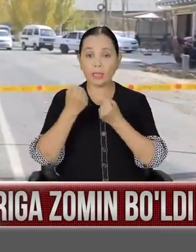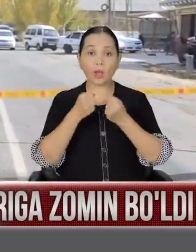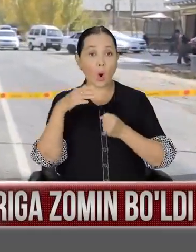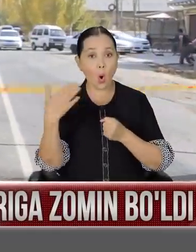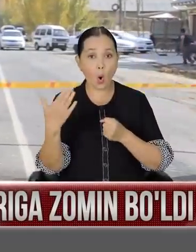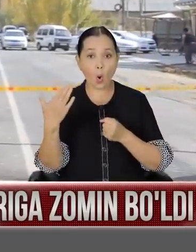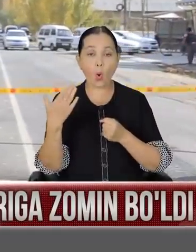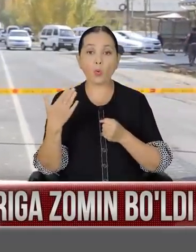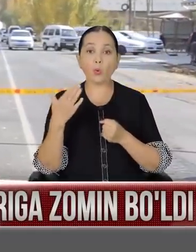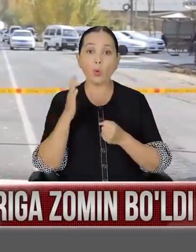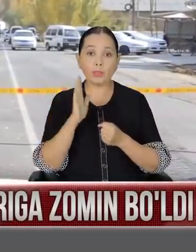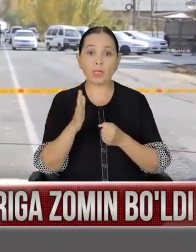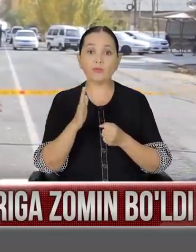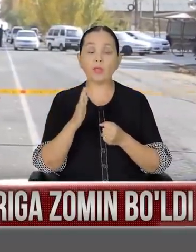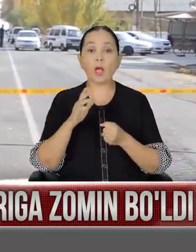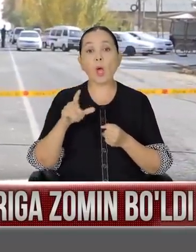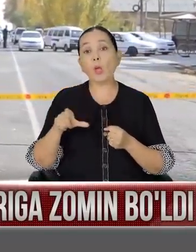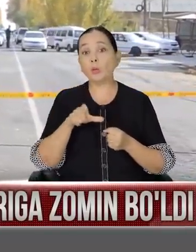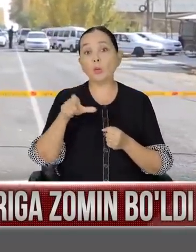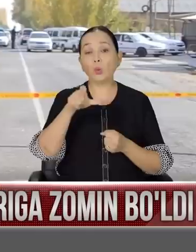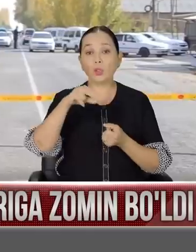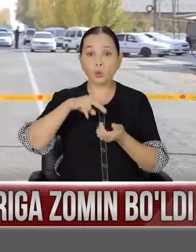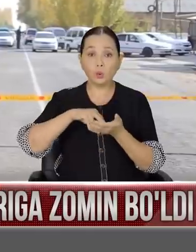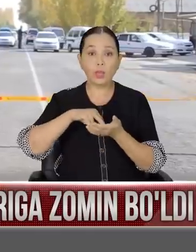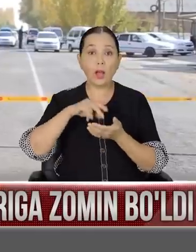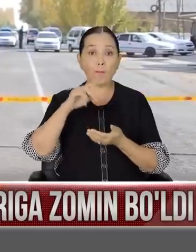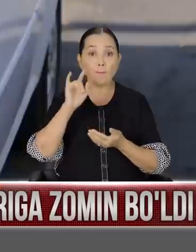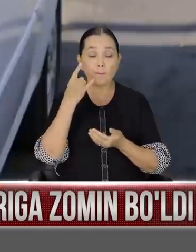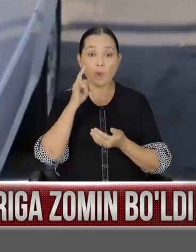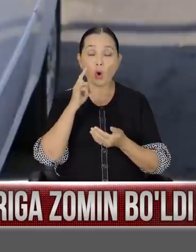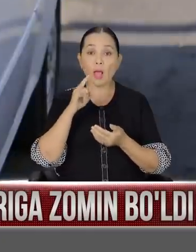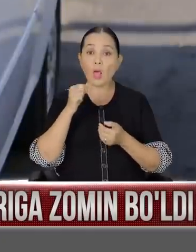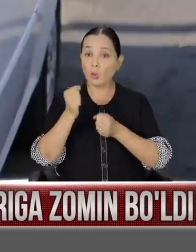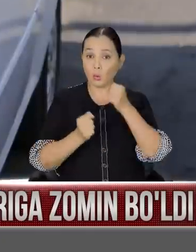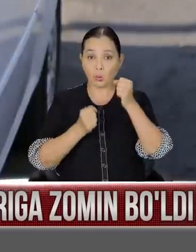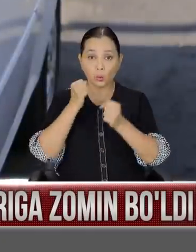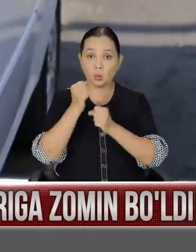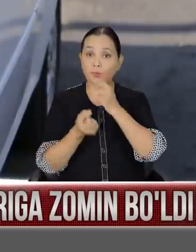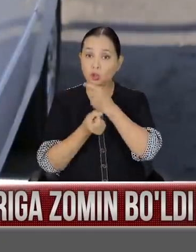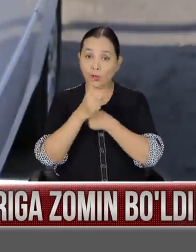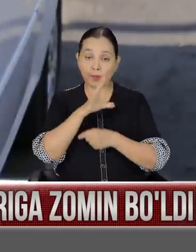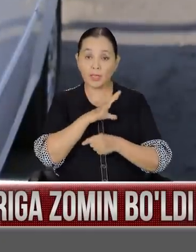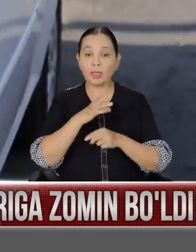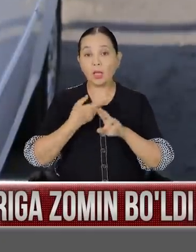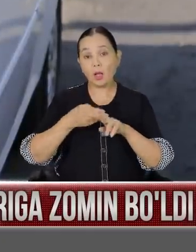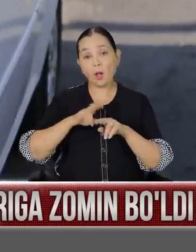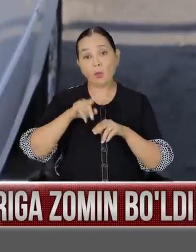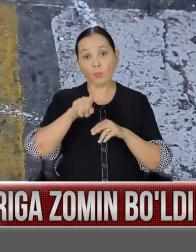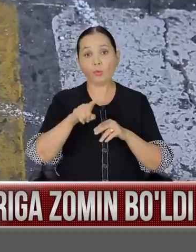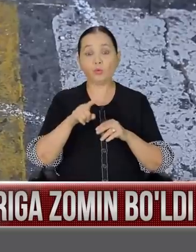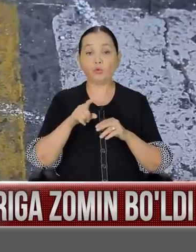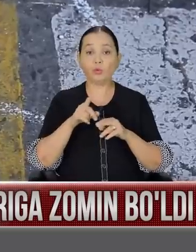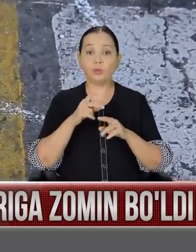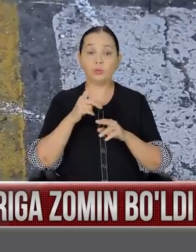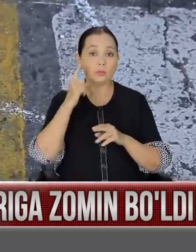qo'l tarafdan. Yo'lda uchetda turgan bola bu tarafga qarab yugurib chiqib keldi. Kim mashinalarda urdim